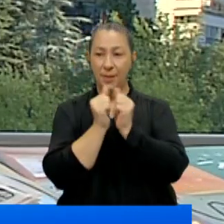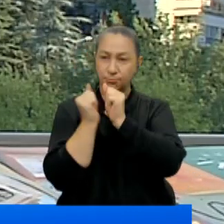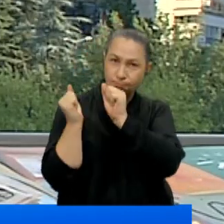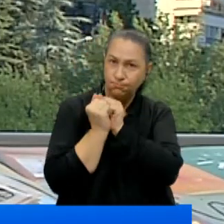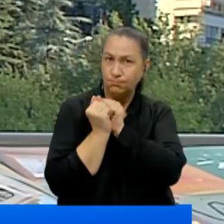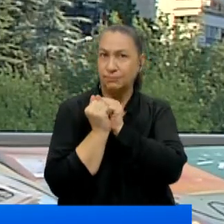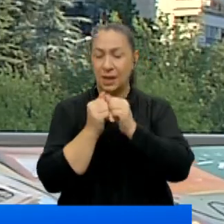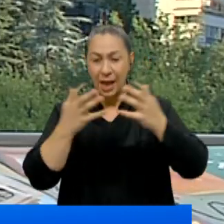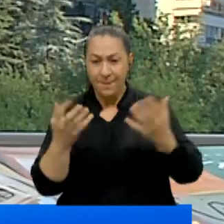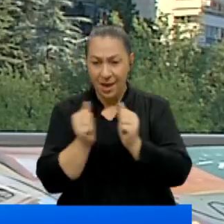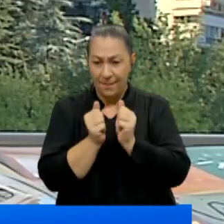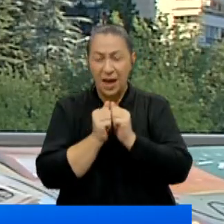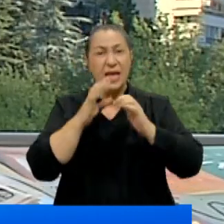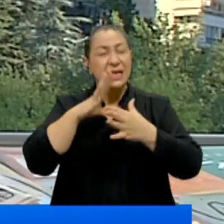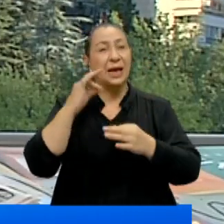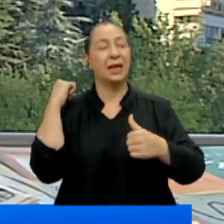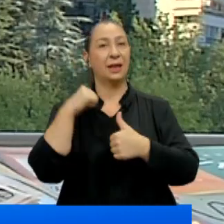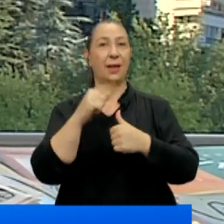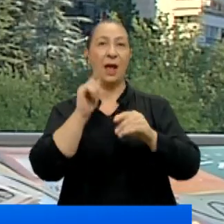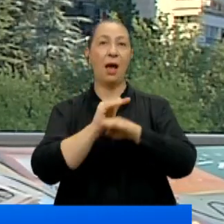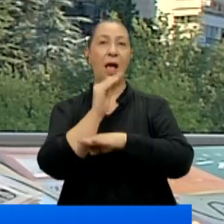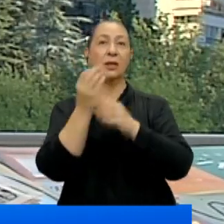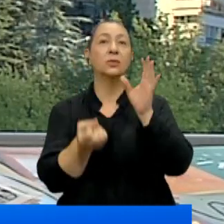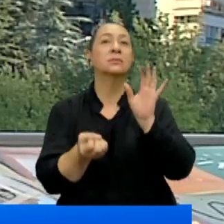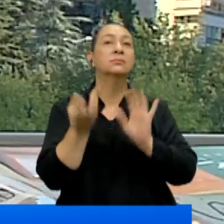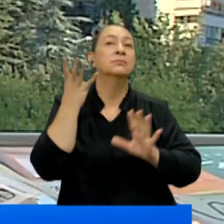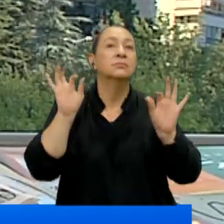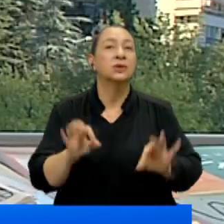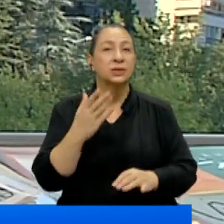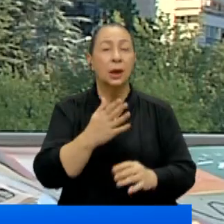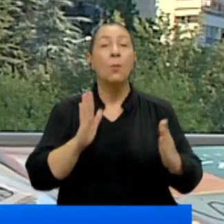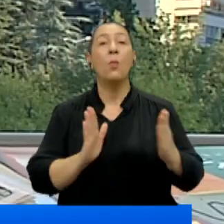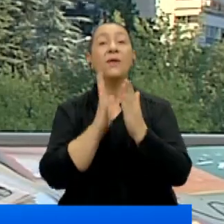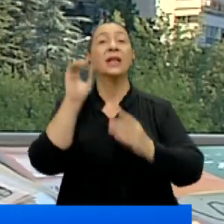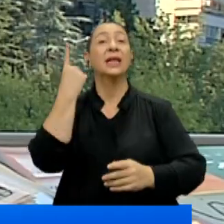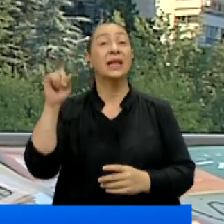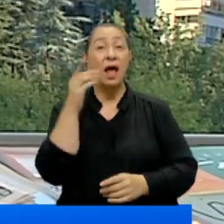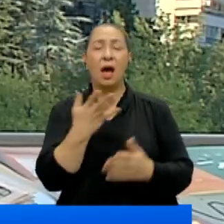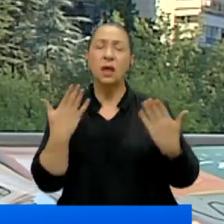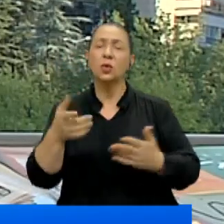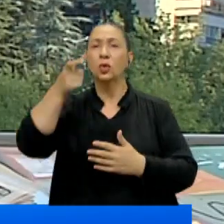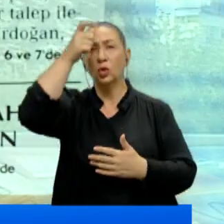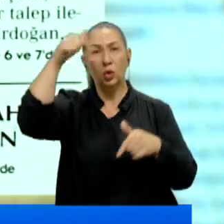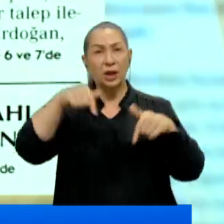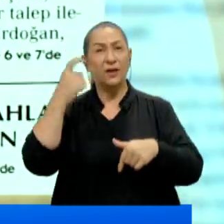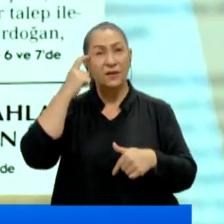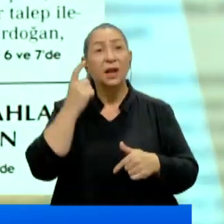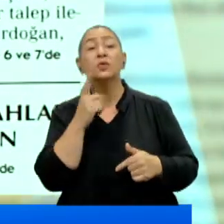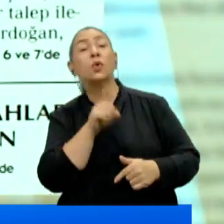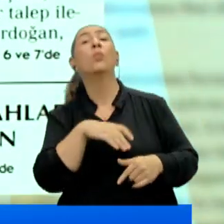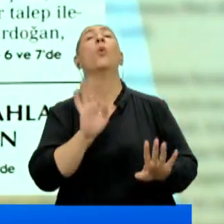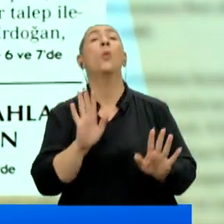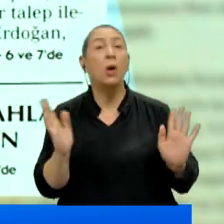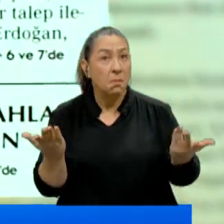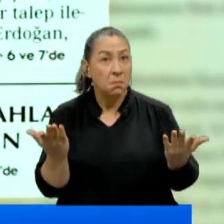omuzlasın da hep birlikte insanlar yeniden bir hayat kurabilsinler. Muhalefet liderleri artık Türkiye'nin fikri de mi alınmıyor